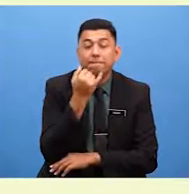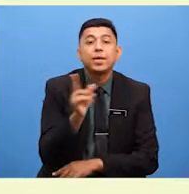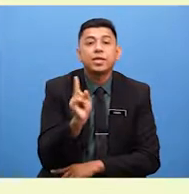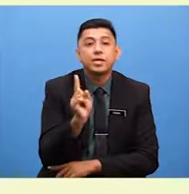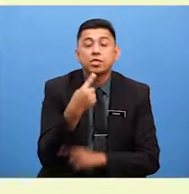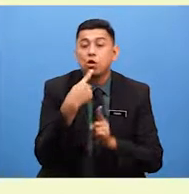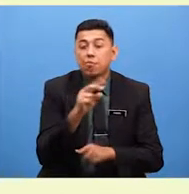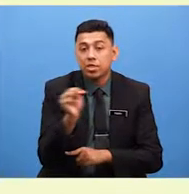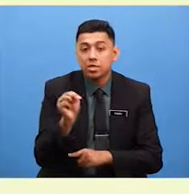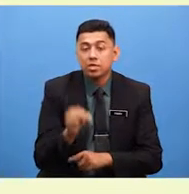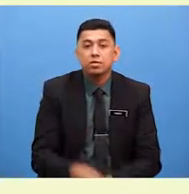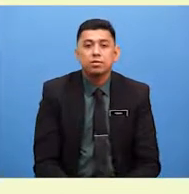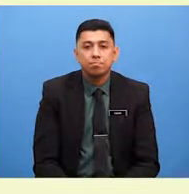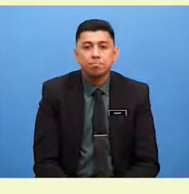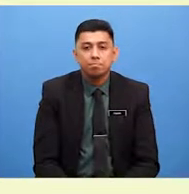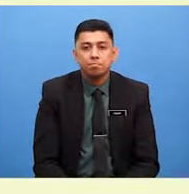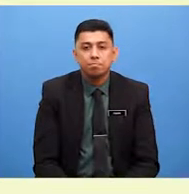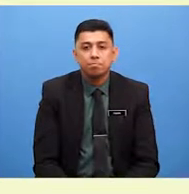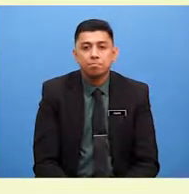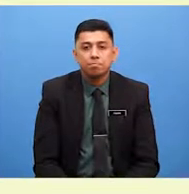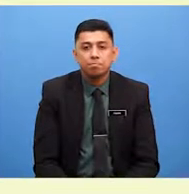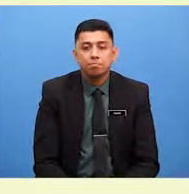salah? Jawapannya,